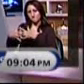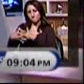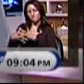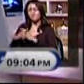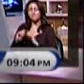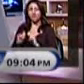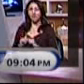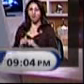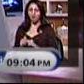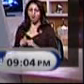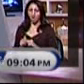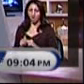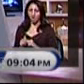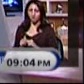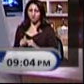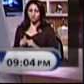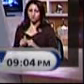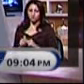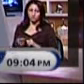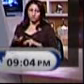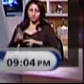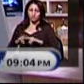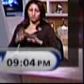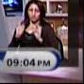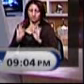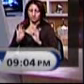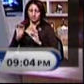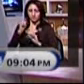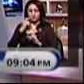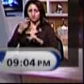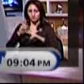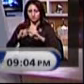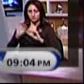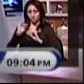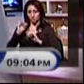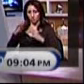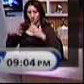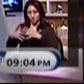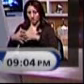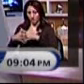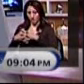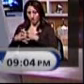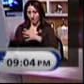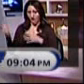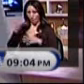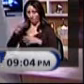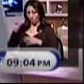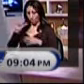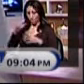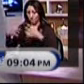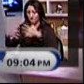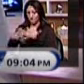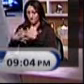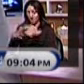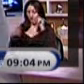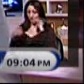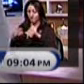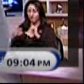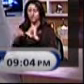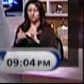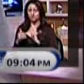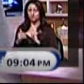شفافة ومش فاهمينها، واخد بالك؟ ومعظم الناس اللي منتمين فعلا لجماعة الاخوان المسلمين بيقولوا على فكرة انا مش